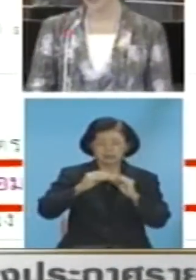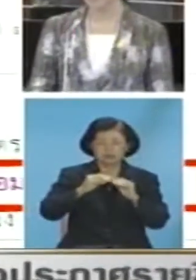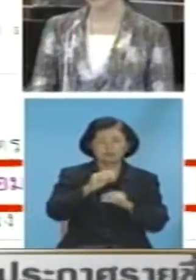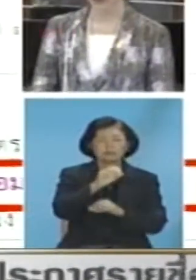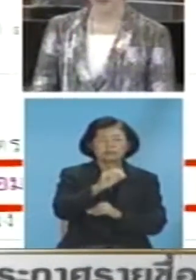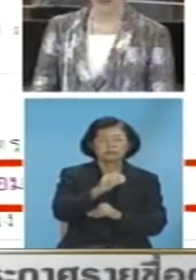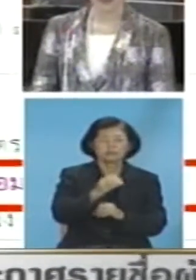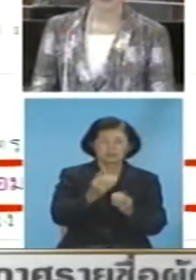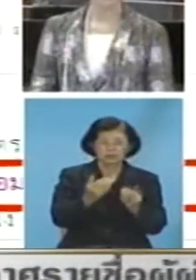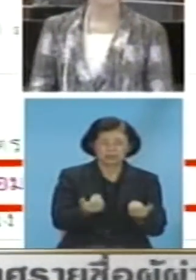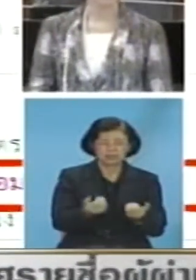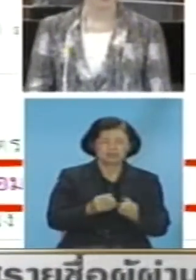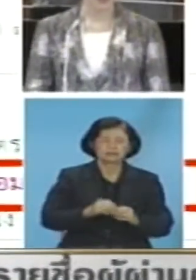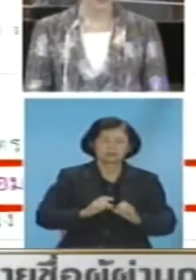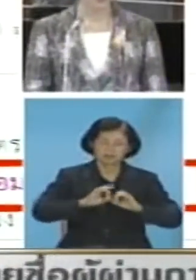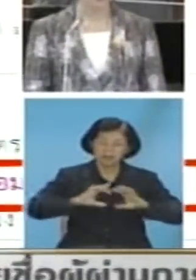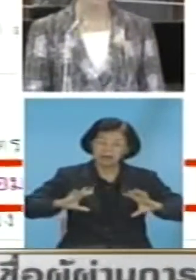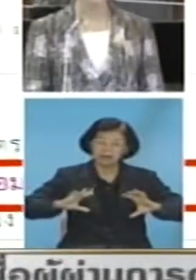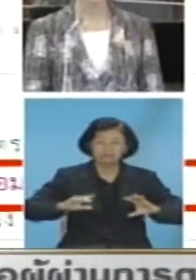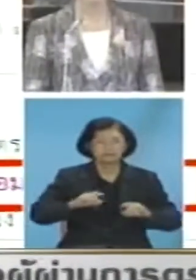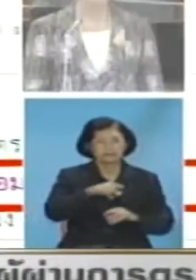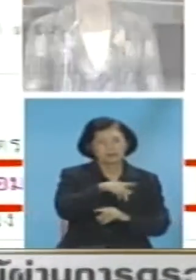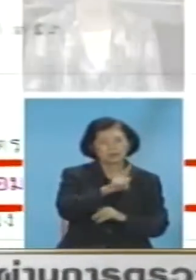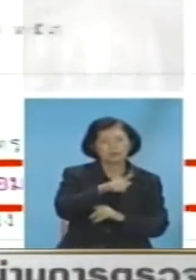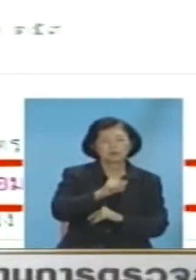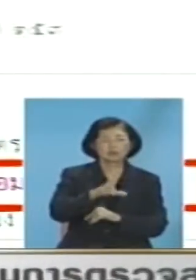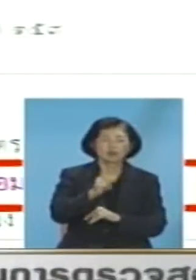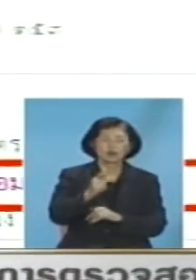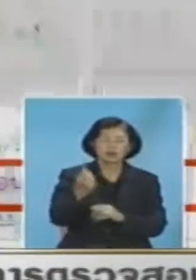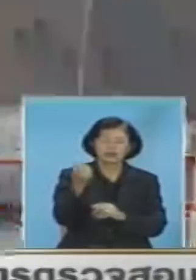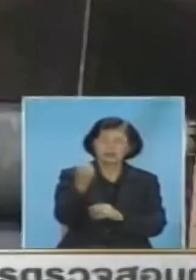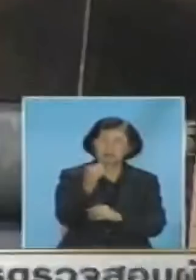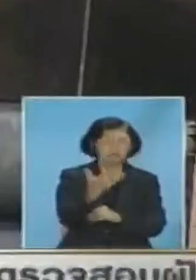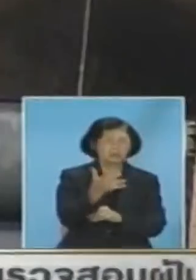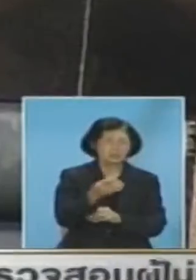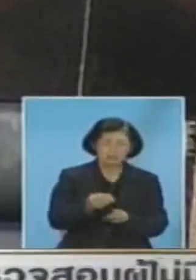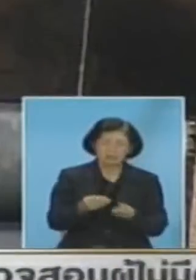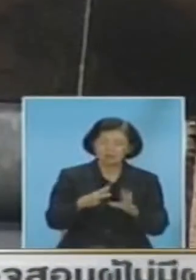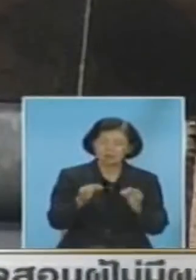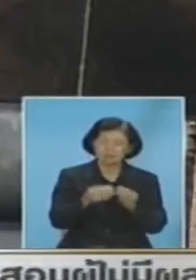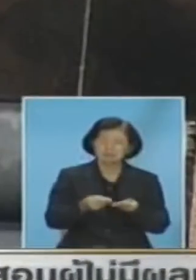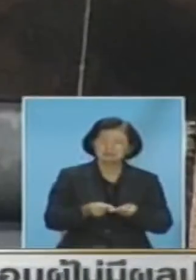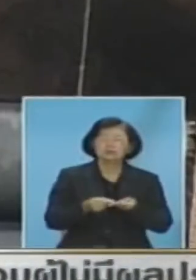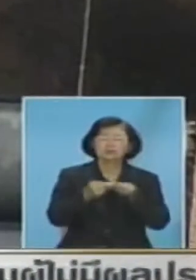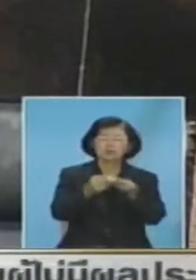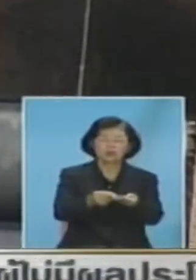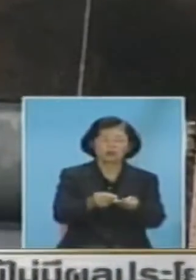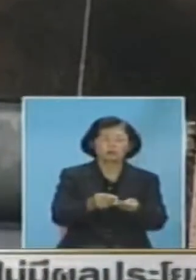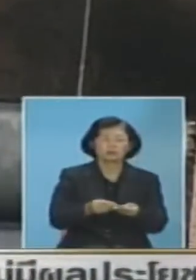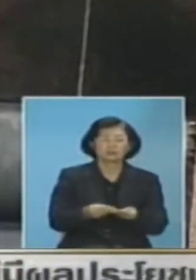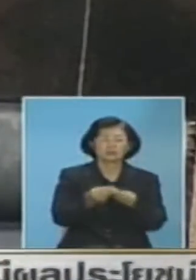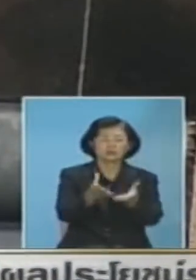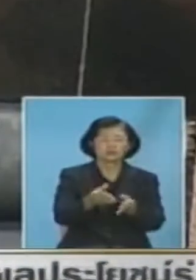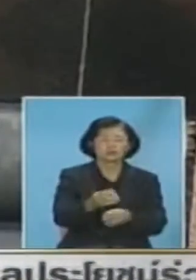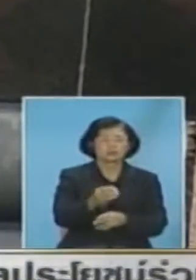งกันข้ามก็ตามค่ะปปช.จึงไม่มีอำนาจในการส่งเรื่องนี้มาให้แก่สภาค่ะเพื่อด